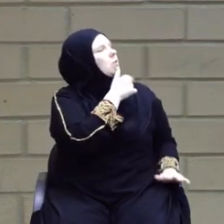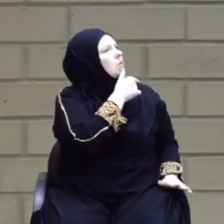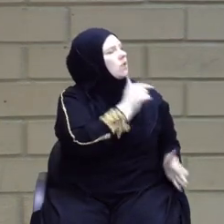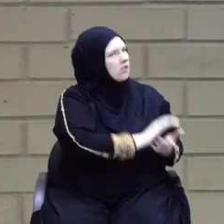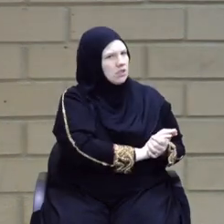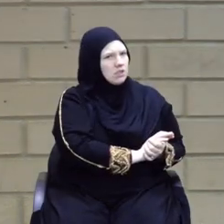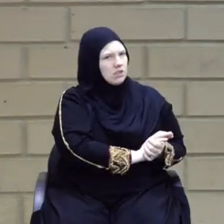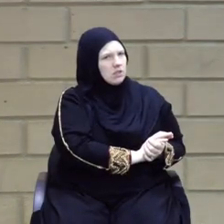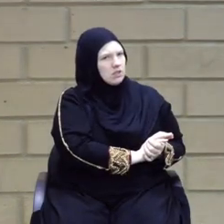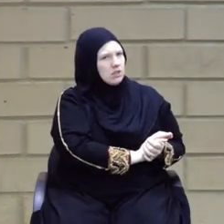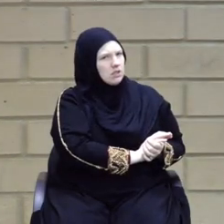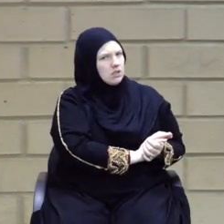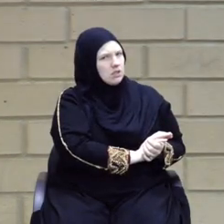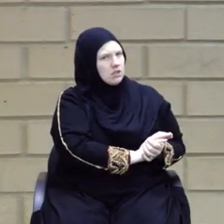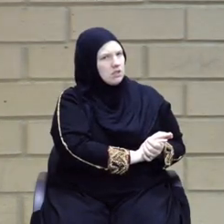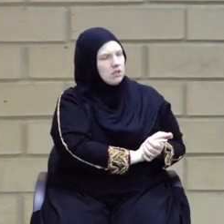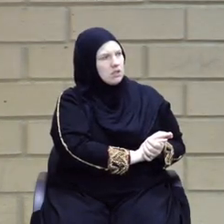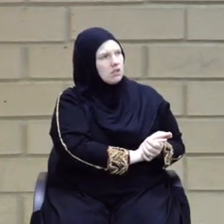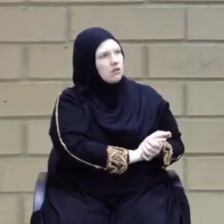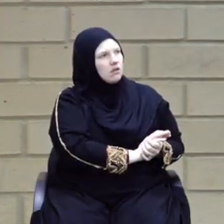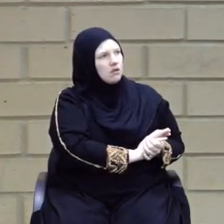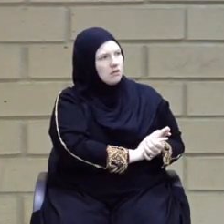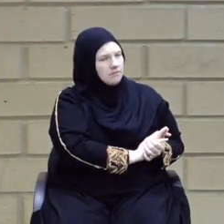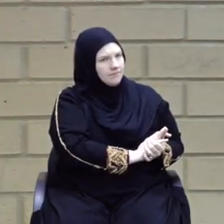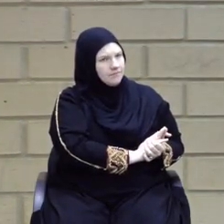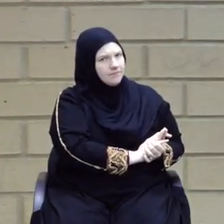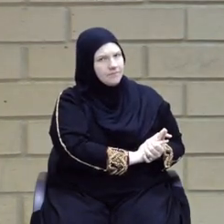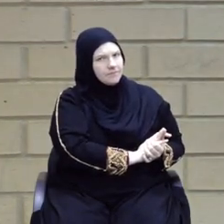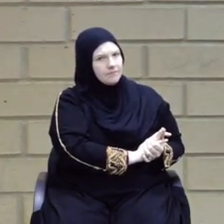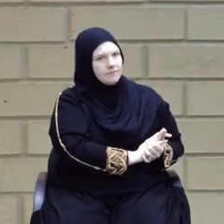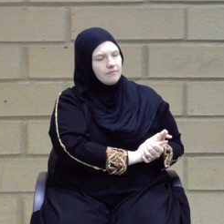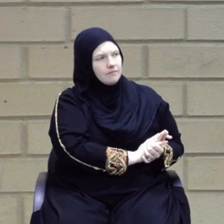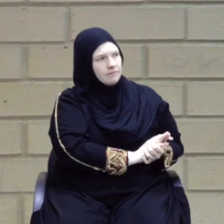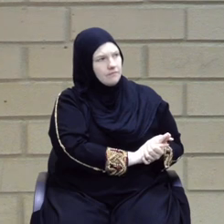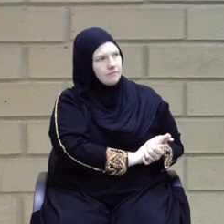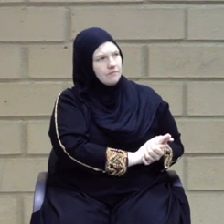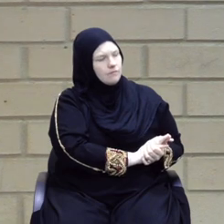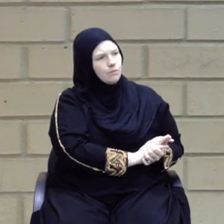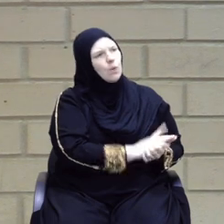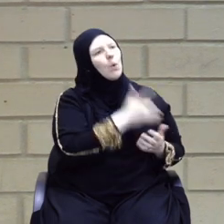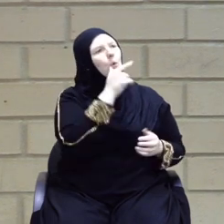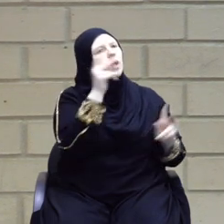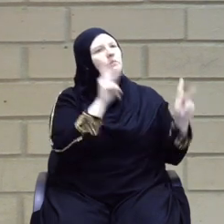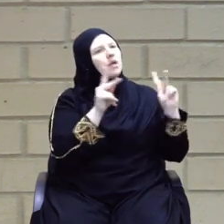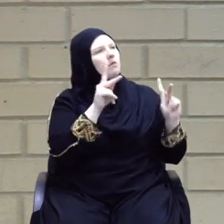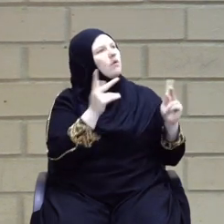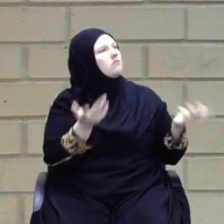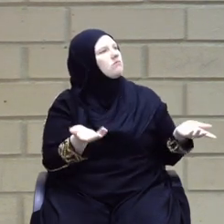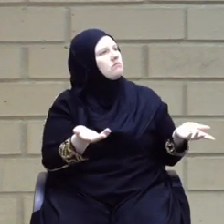لِلْغُرَبَاء. So good tidings for the strangers. They asked him, who are the strangers? وَمَنْ هُمُ الْغُرَبَاء.